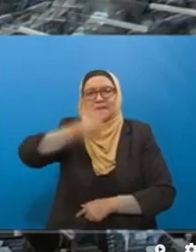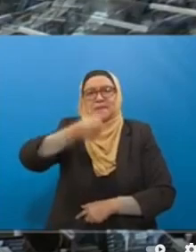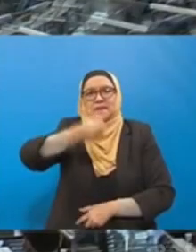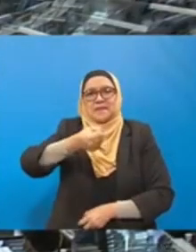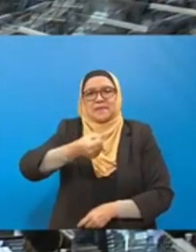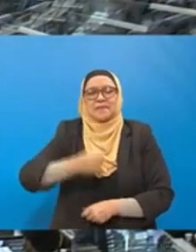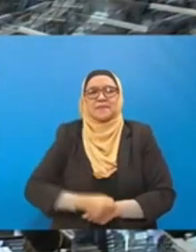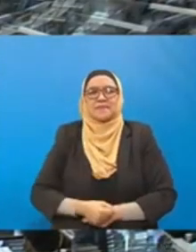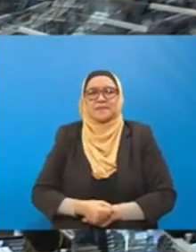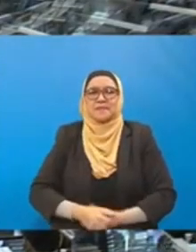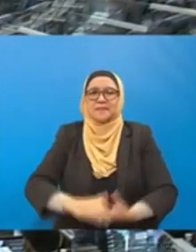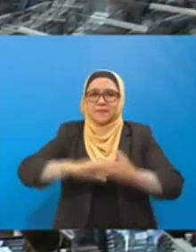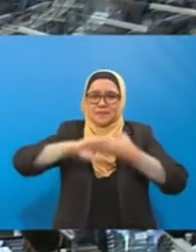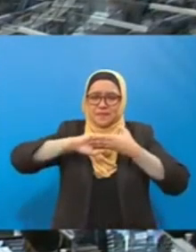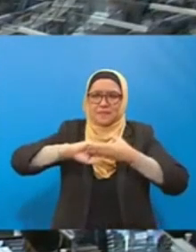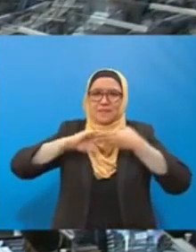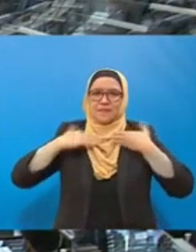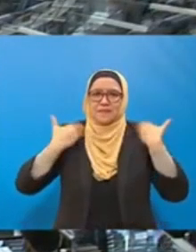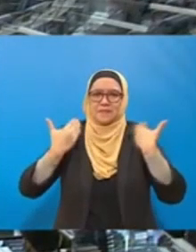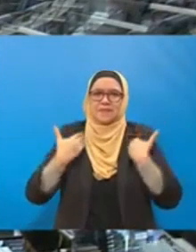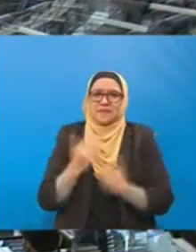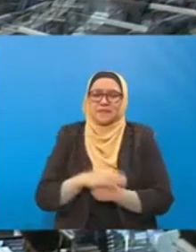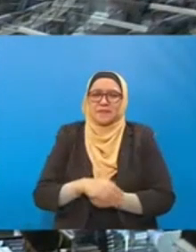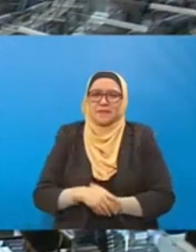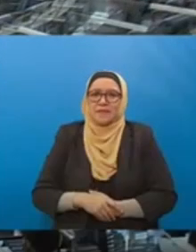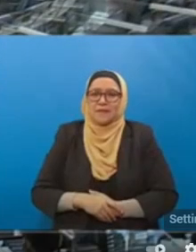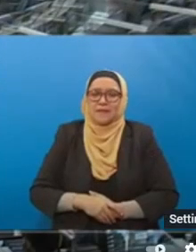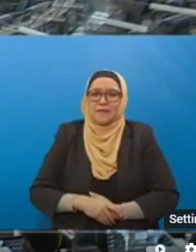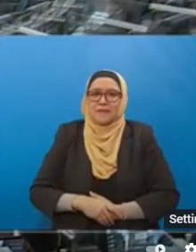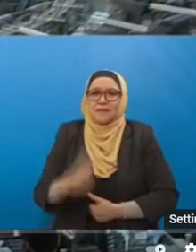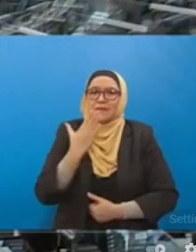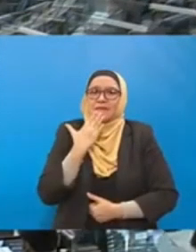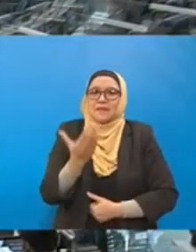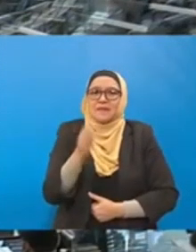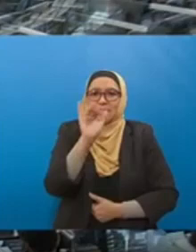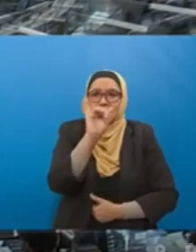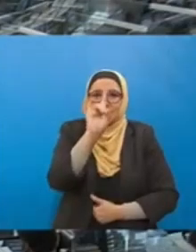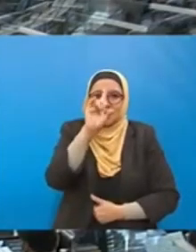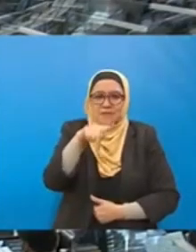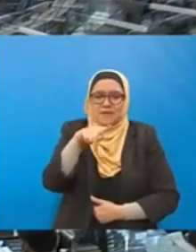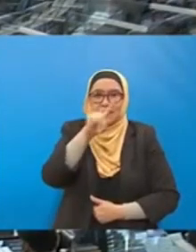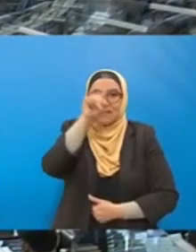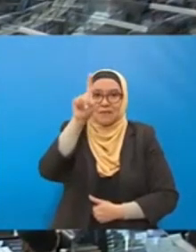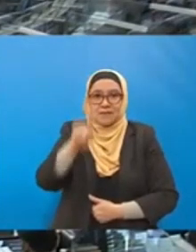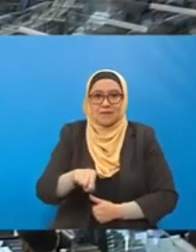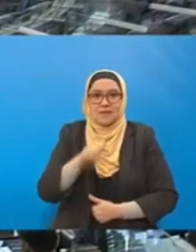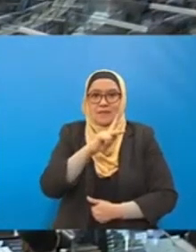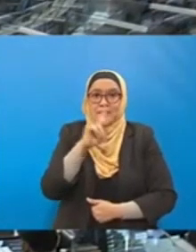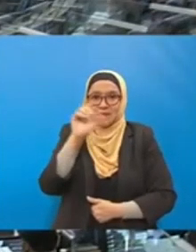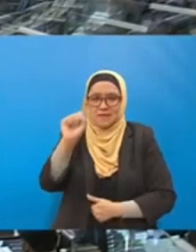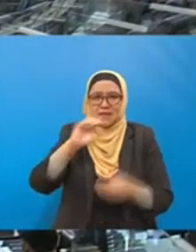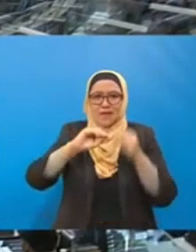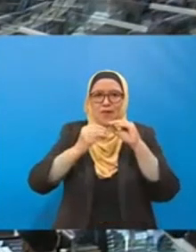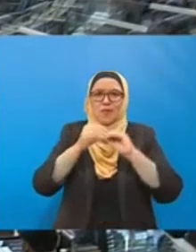Datuk dan salam sejahtera. Terima kasih Datuk Yang Dipertua. Soalan Kota Semerahan nombor